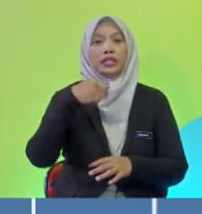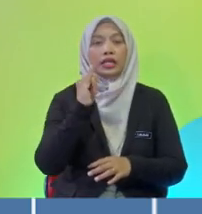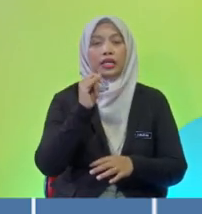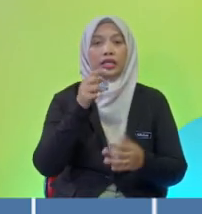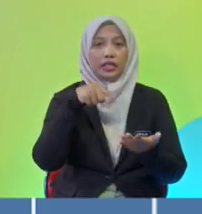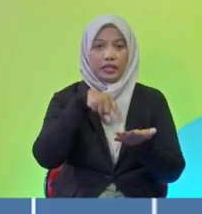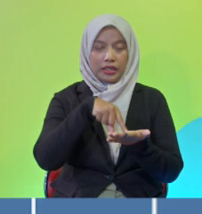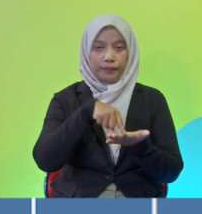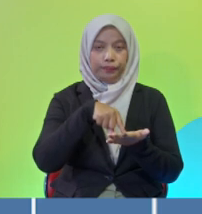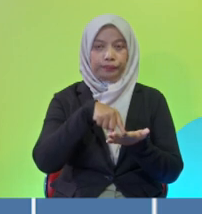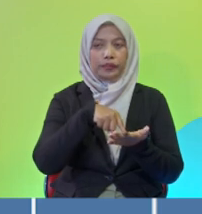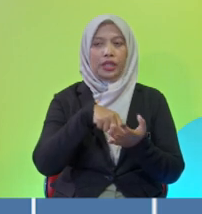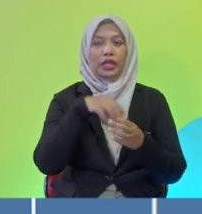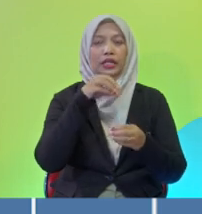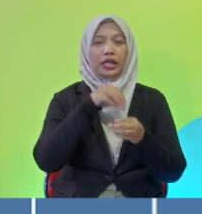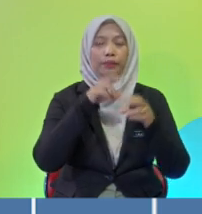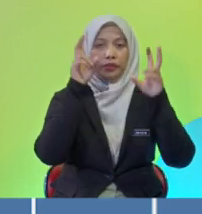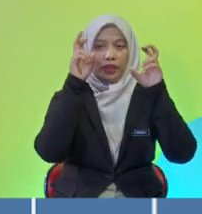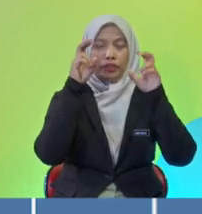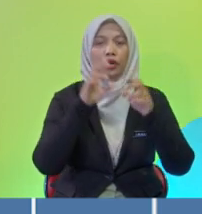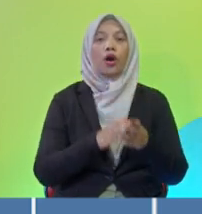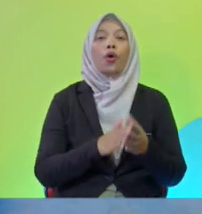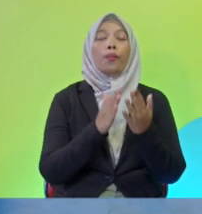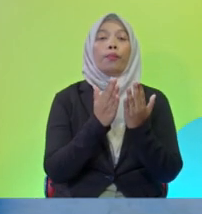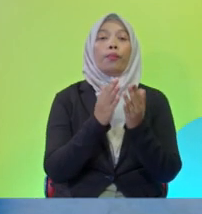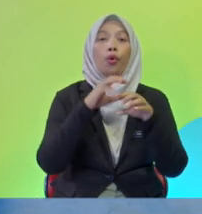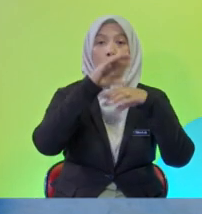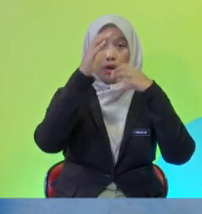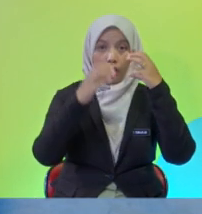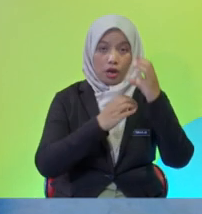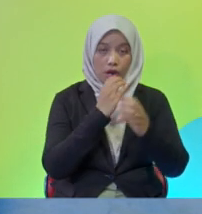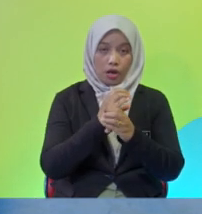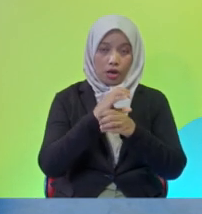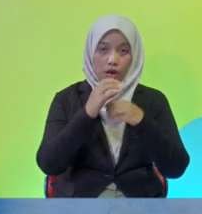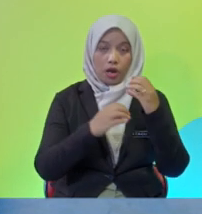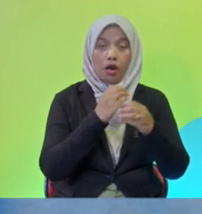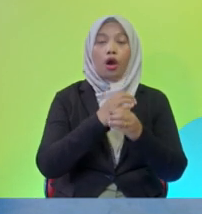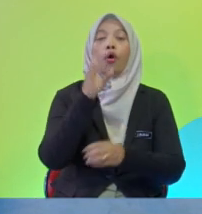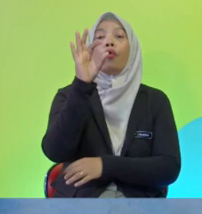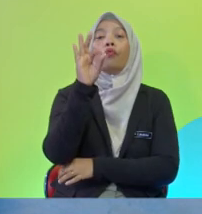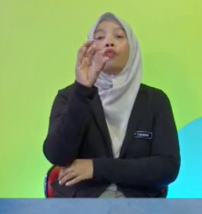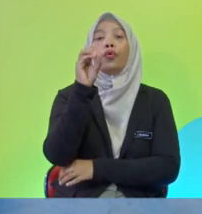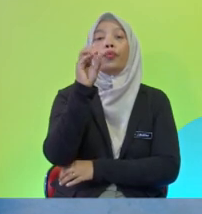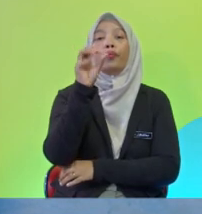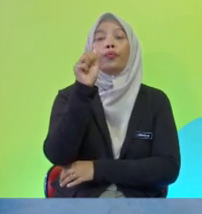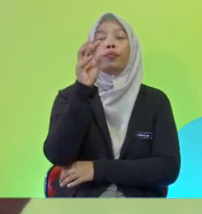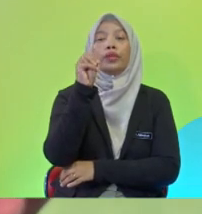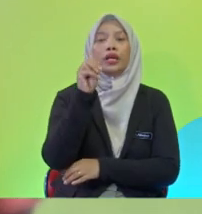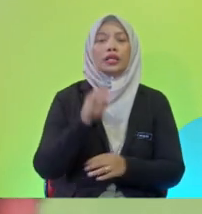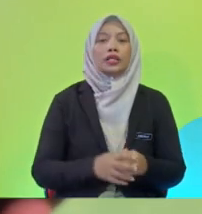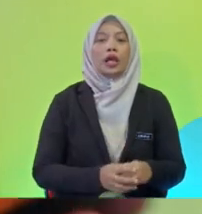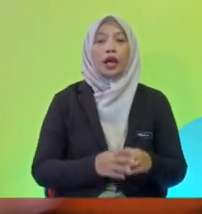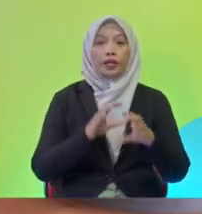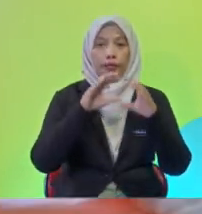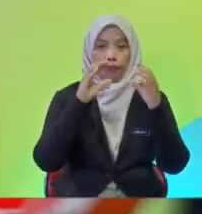subjek kita dalam silibus kita menggunakan bola foam. Okay. Tetapi yang pada Aiman ini pula dipanggil bola fabric. Okey,